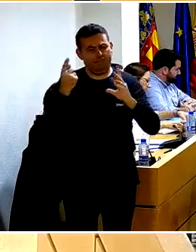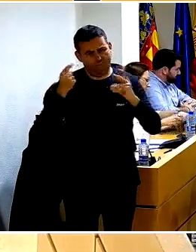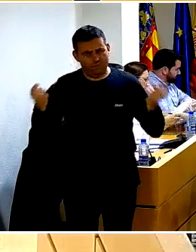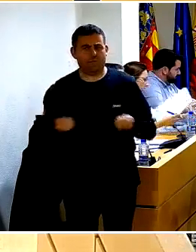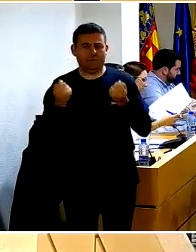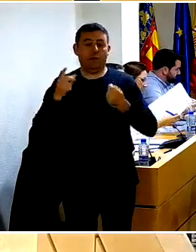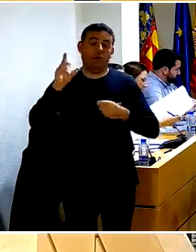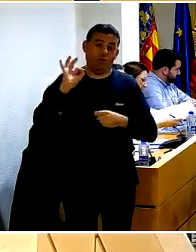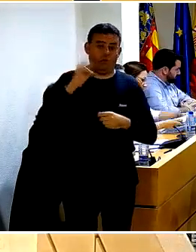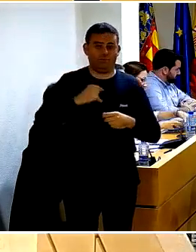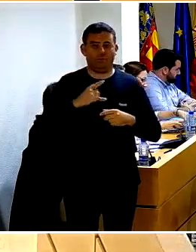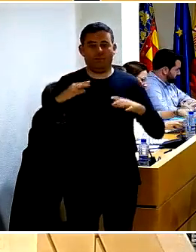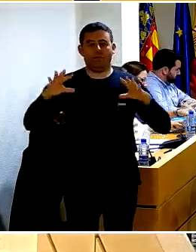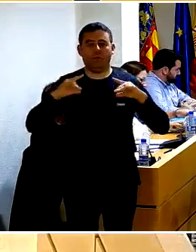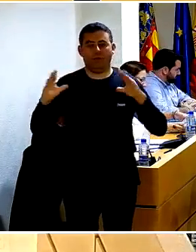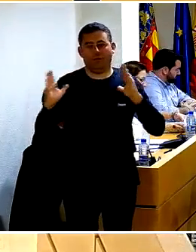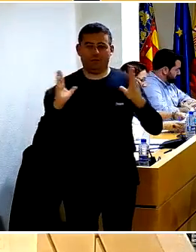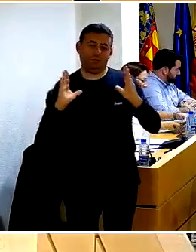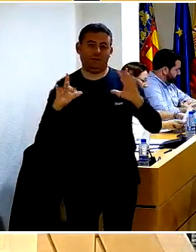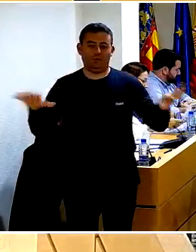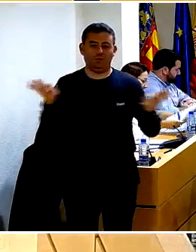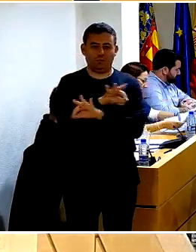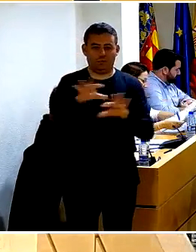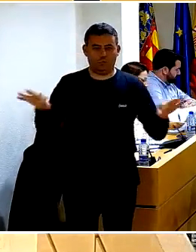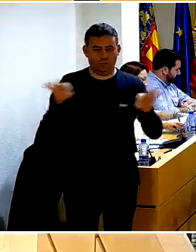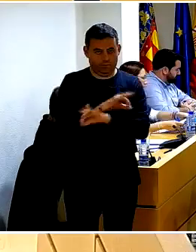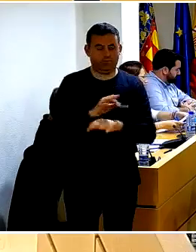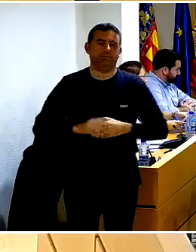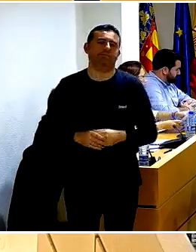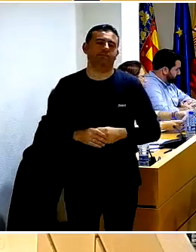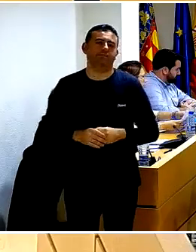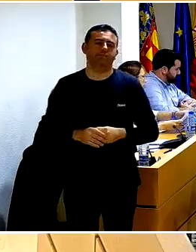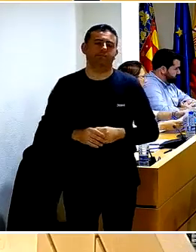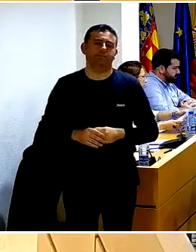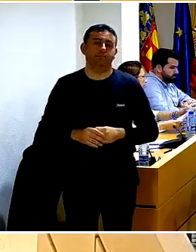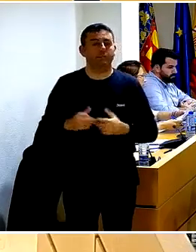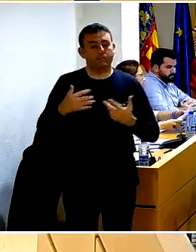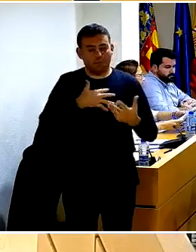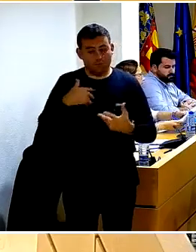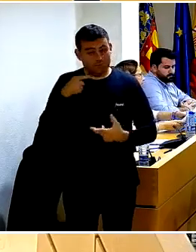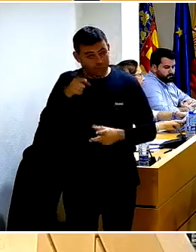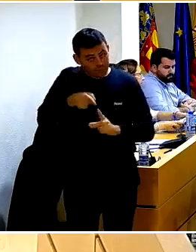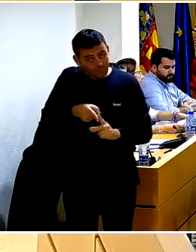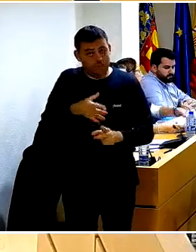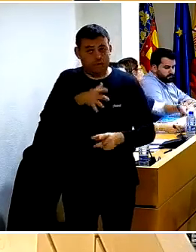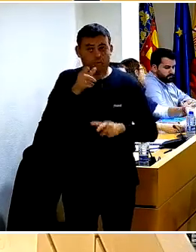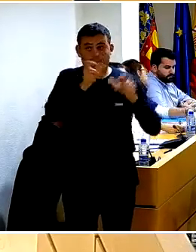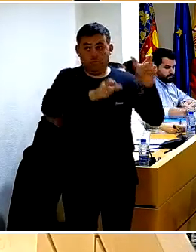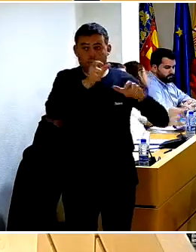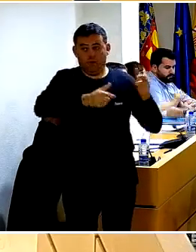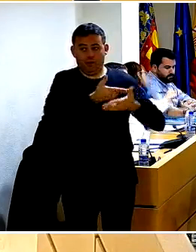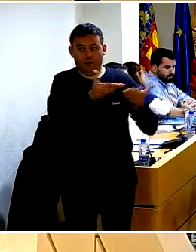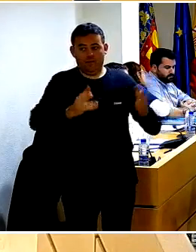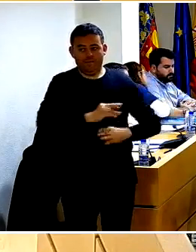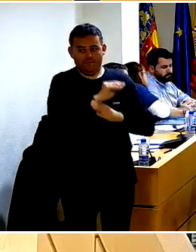d'Espai. És un pressupost que aposta per nous i millors serveis a la ciutadania, per inversions no